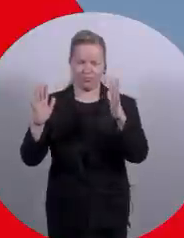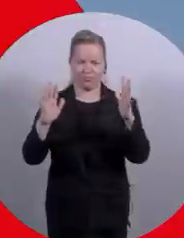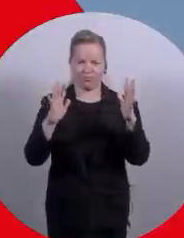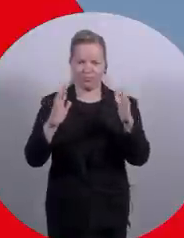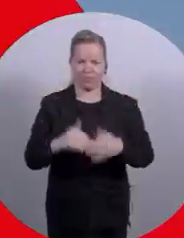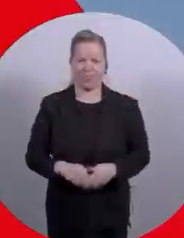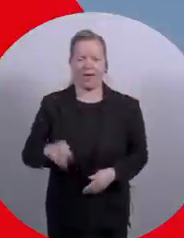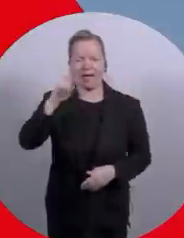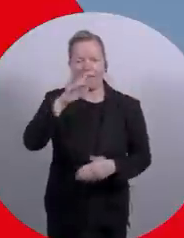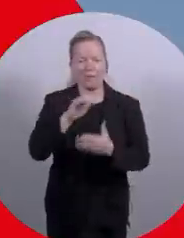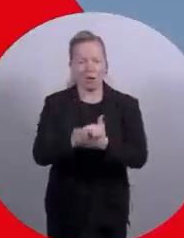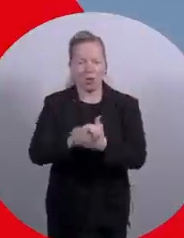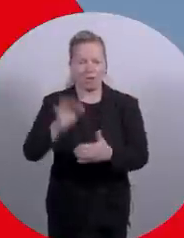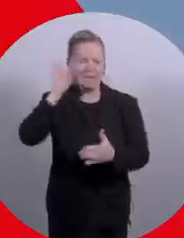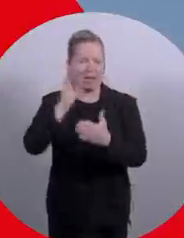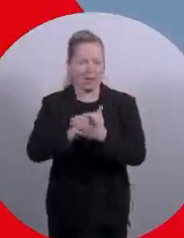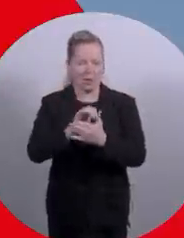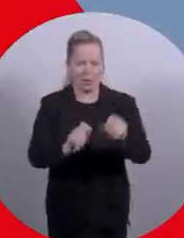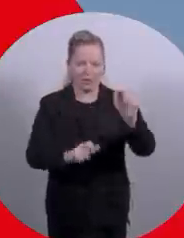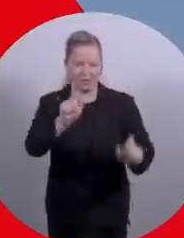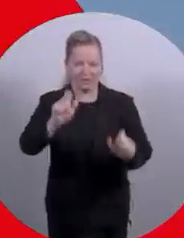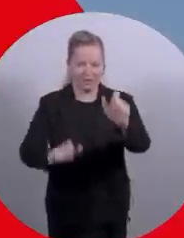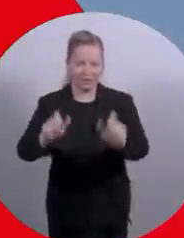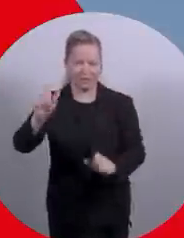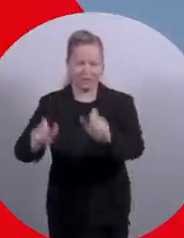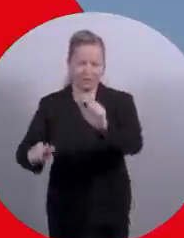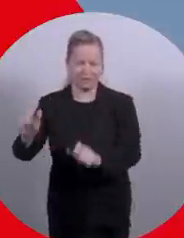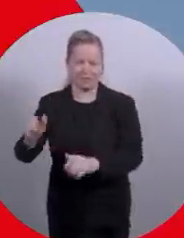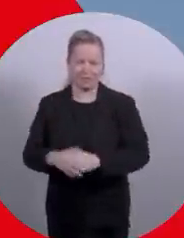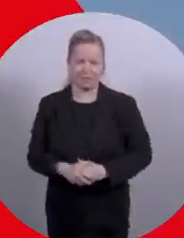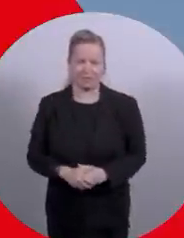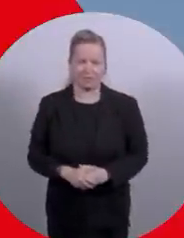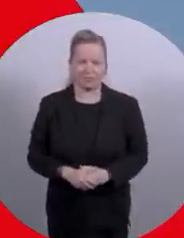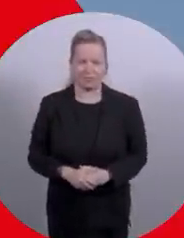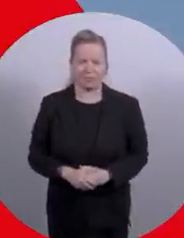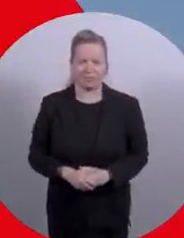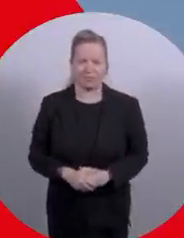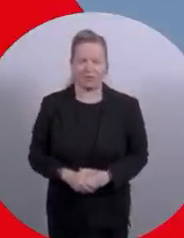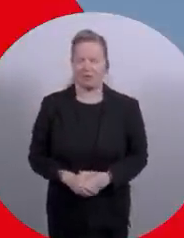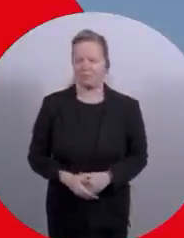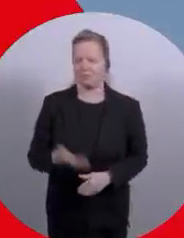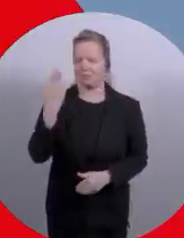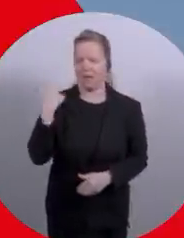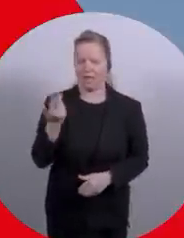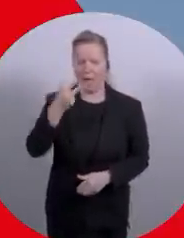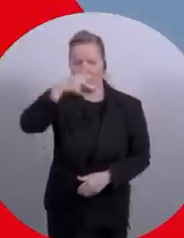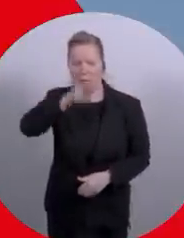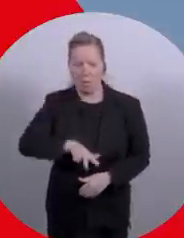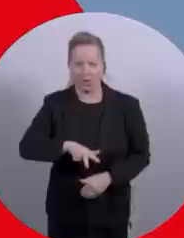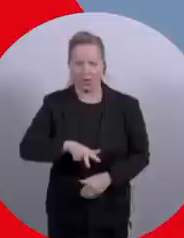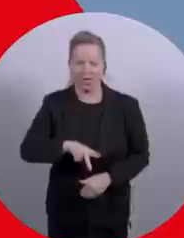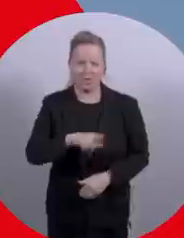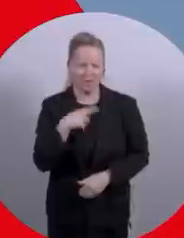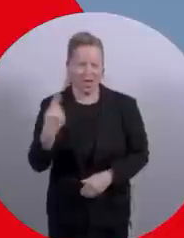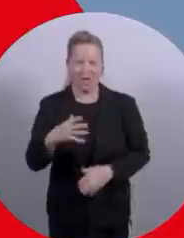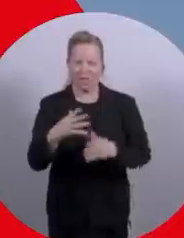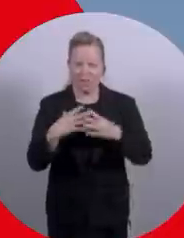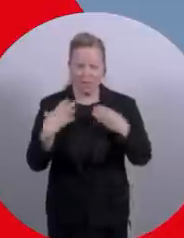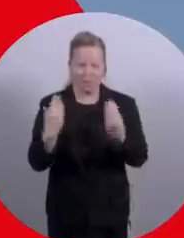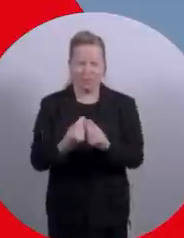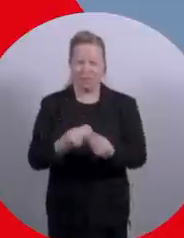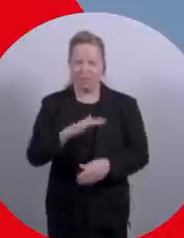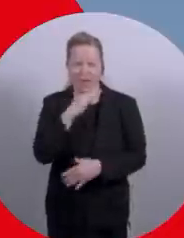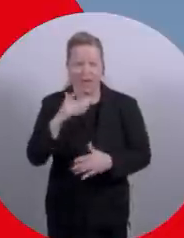und liebe Genossinnen und Genossen was haben wir in den letzten drei Monaten neues miteinander erleben dürfen